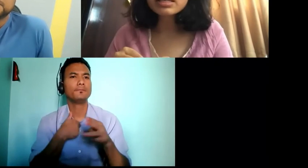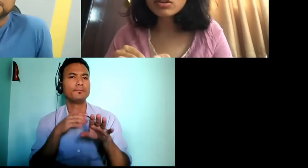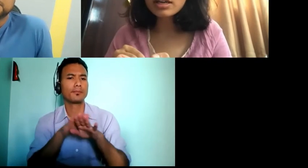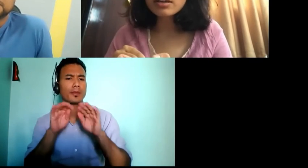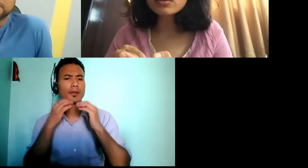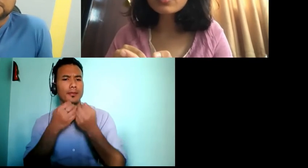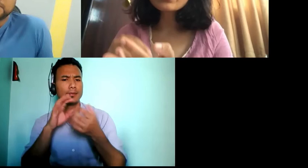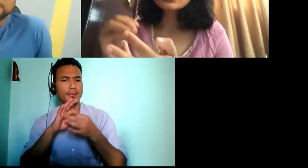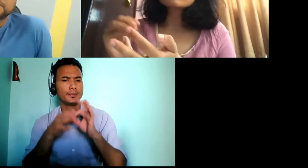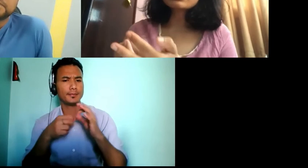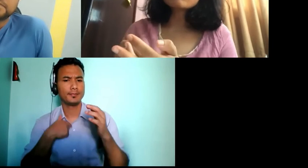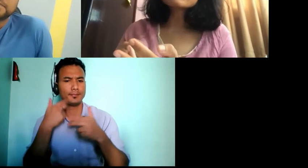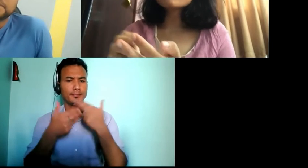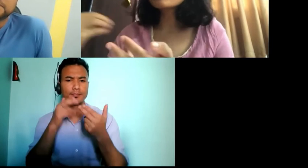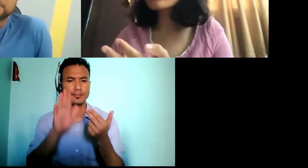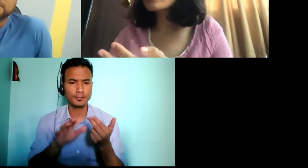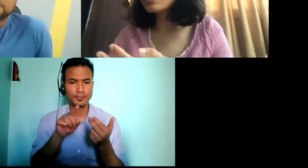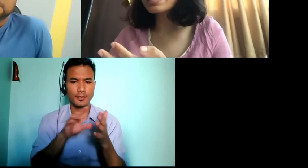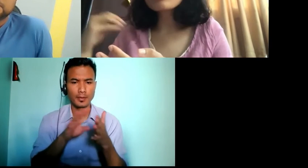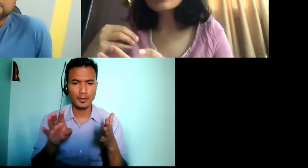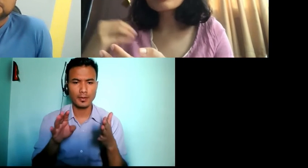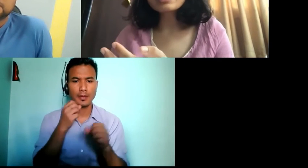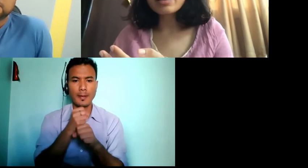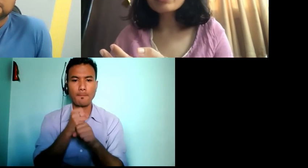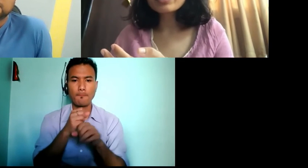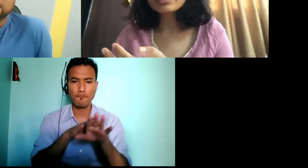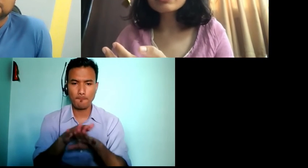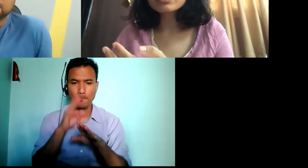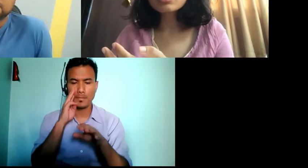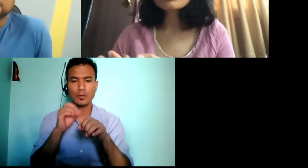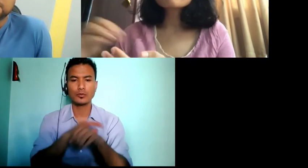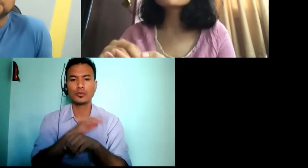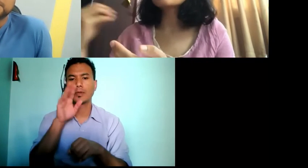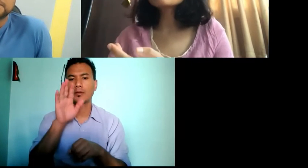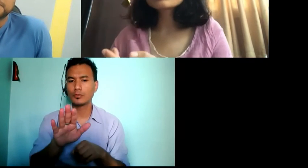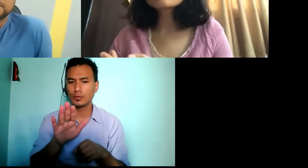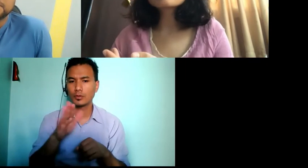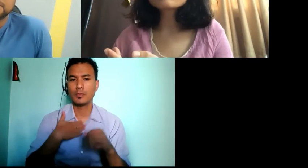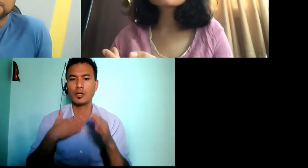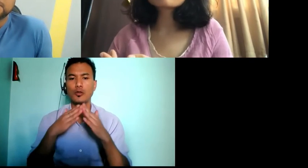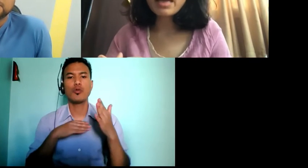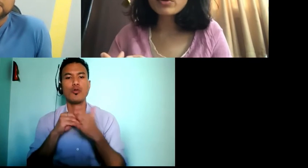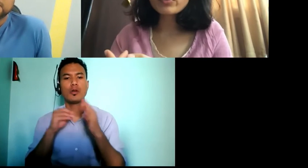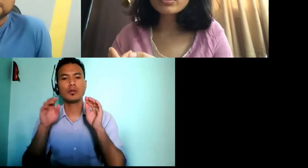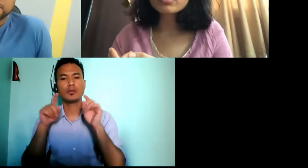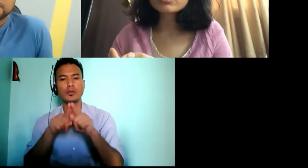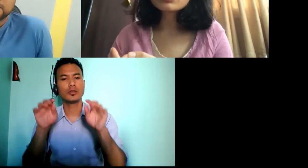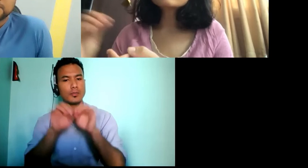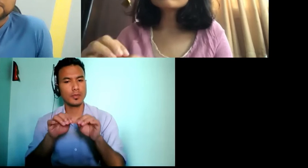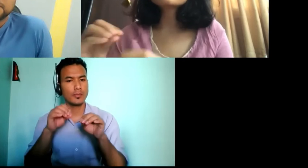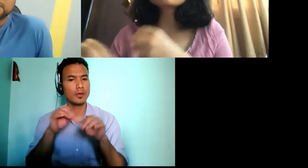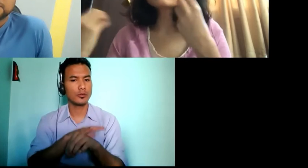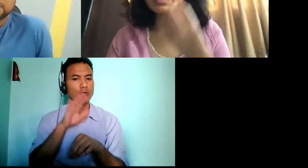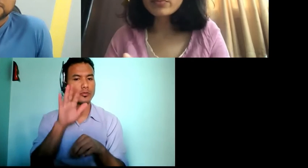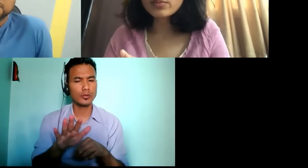मिडिया चलाइरहेको छु, सो यसले गर्दाखेरि मेरो कामहरूमा चाहिँ ह्याम्पर भइरहेको छ, मेरो फ्यामिलीसँग रिलेसनसिपमा ह्याम्पर भइरहेको छ,